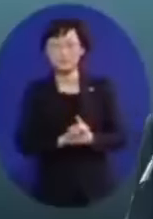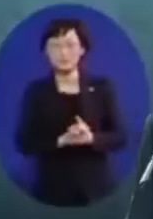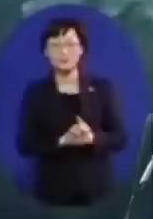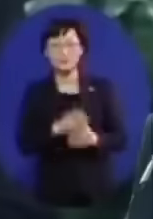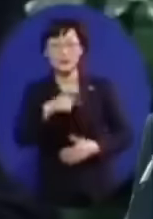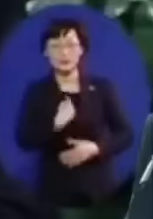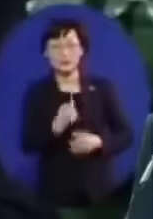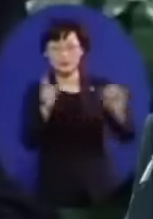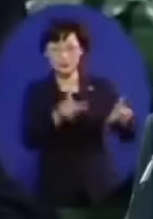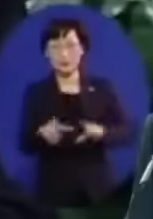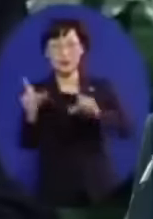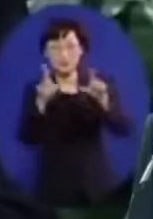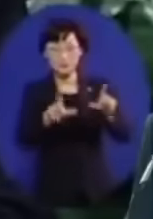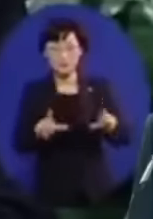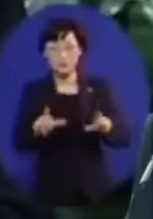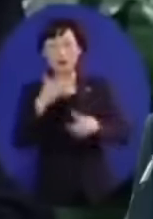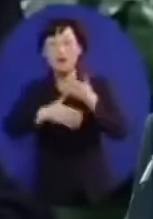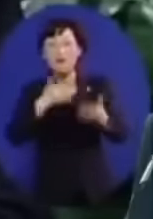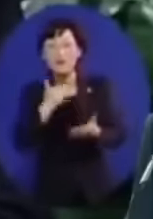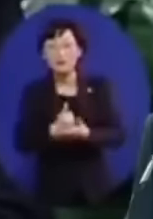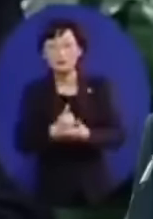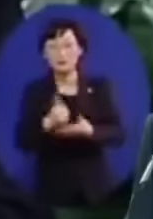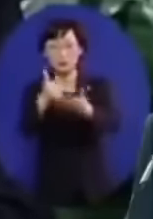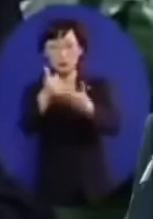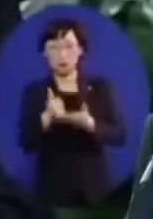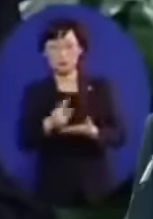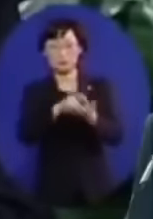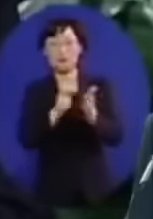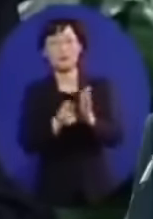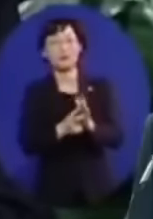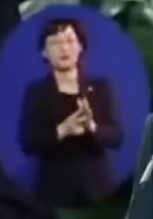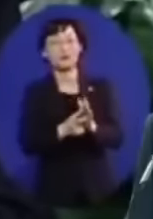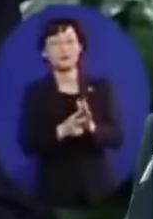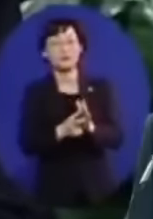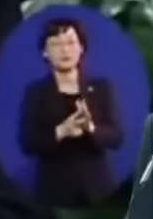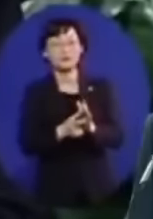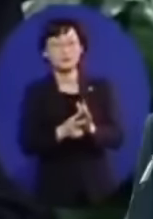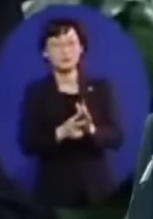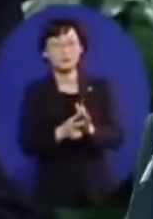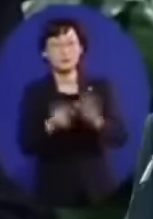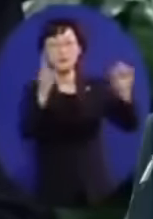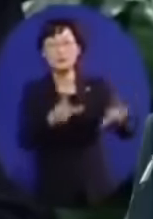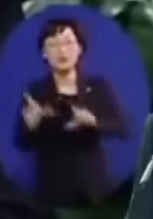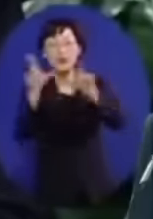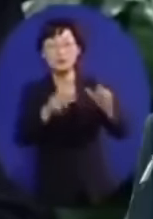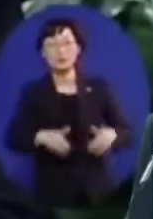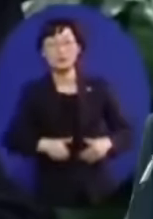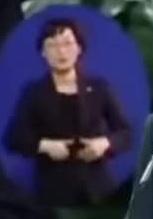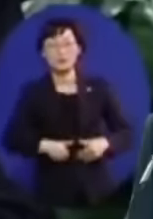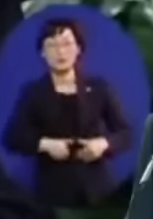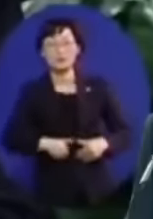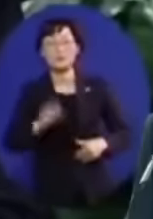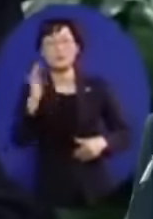자기 삶이 하나님을 모실 만한 그런 삶이 되어야 된다는 것입니다.